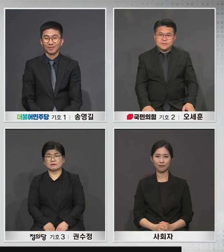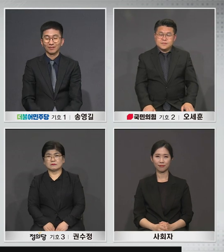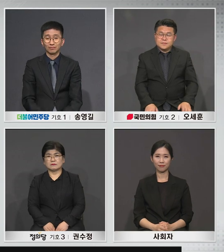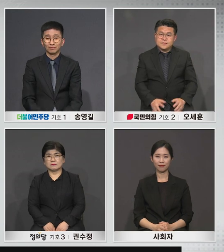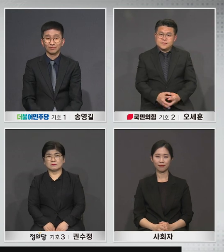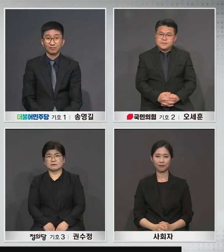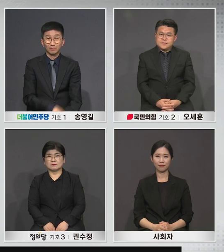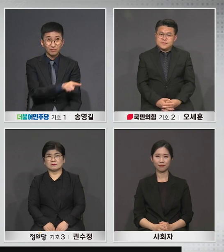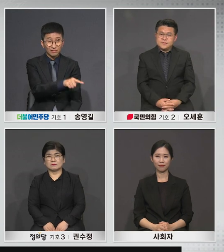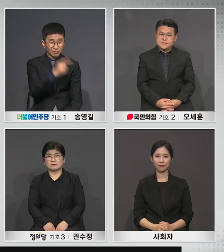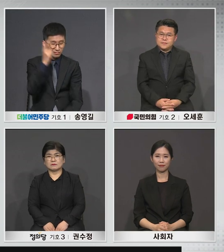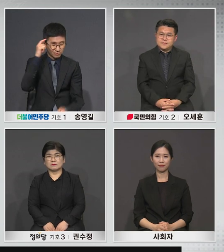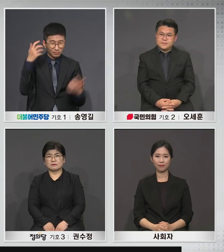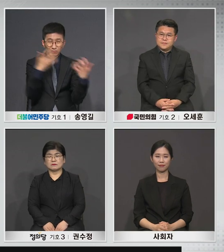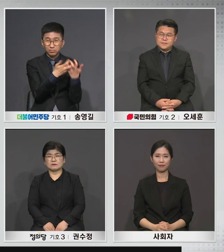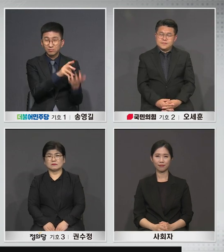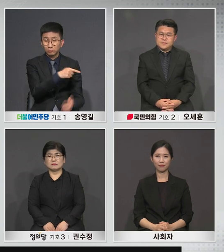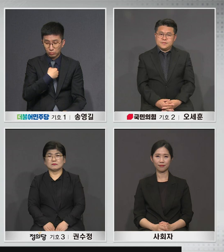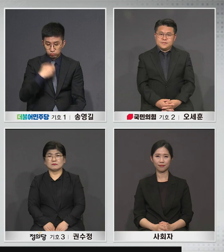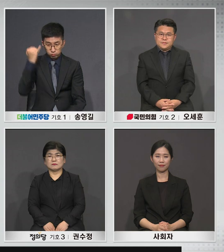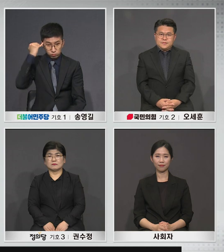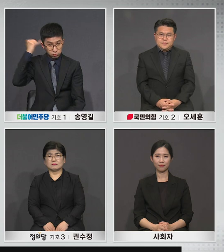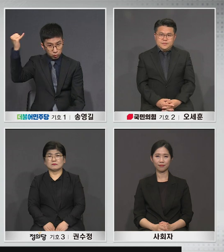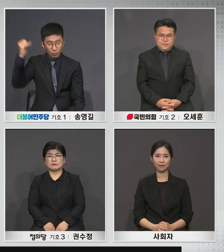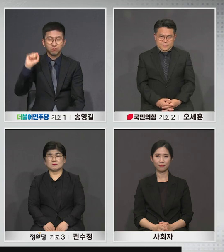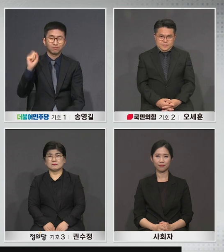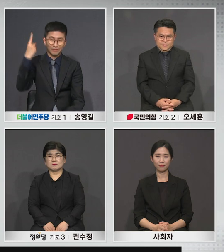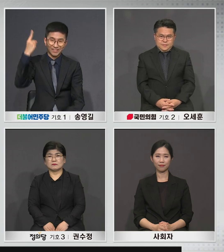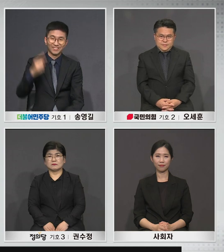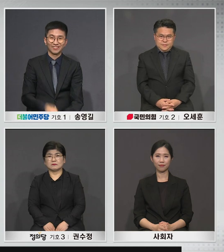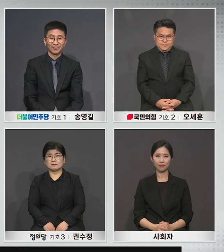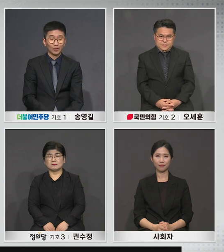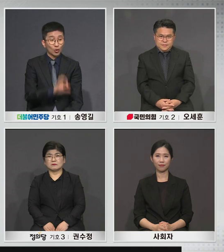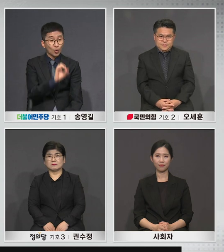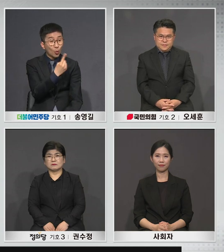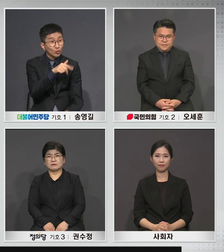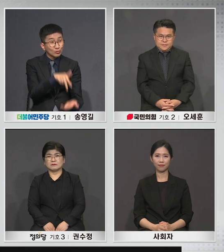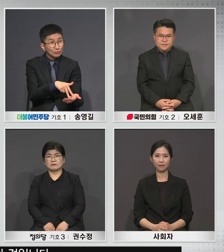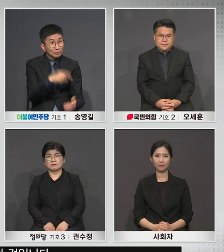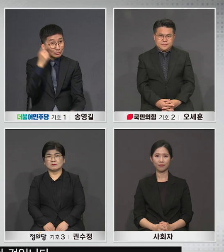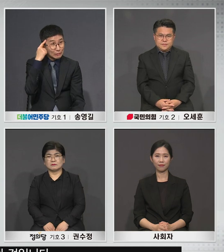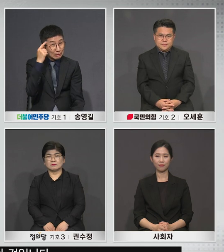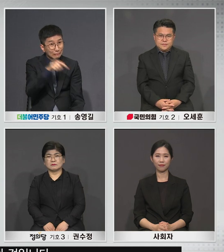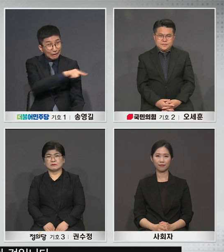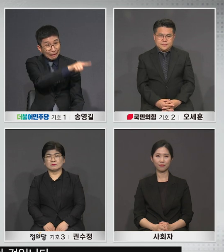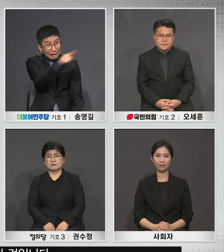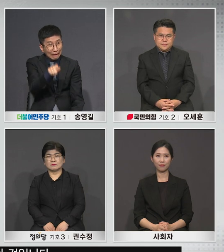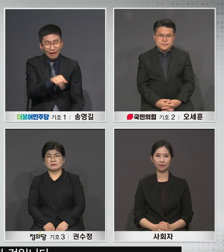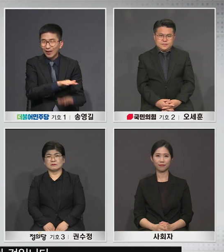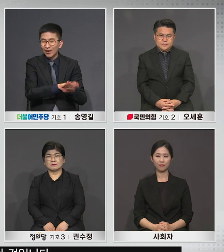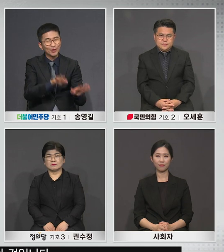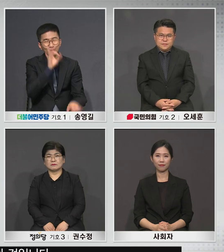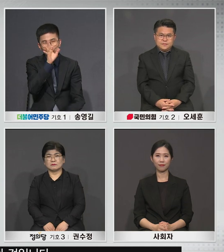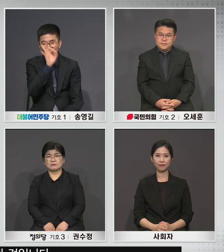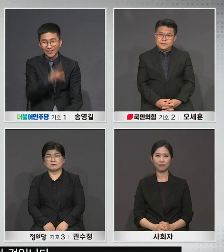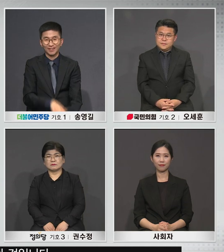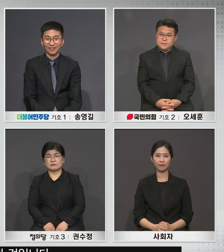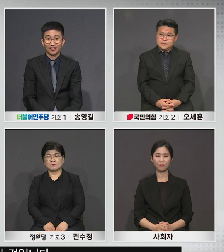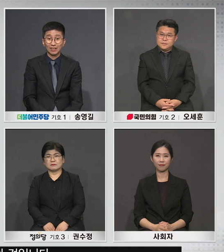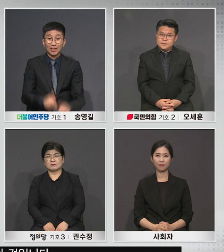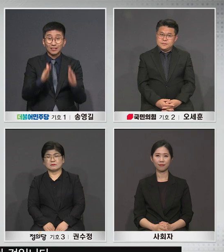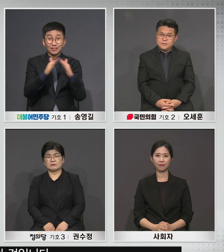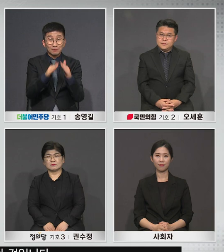혁신적 사고가 필요한 것입니다. 이제 오세훈 시장처럼 그렇게 생각하는 속에서는 절대 문제가 풀리지 않습니다. 오히려 집값이